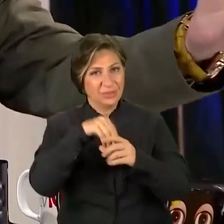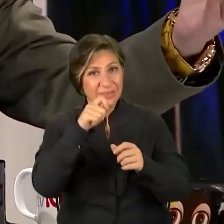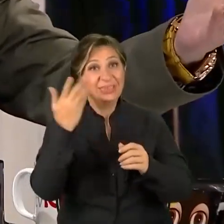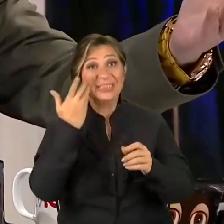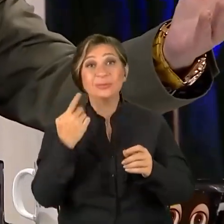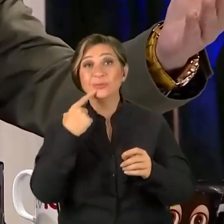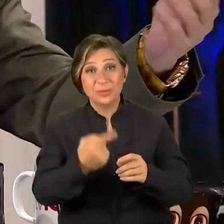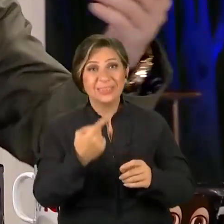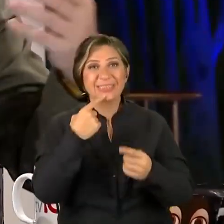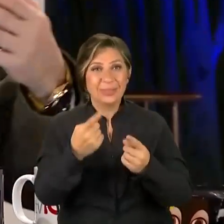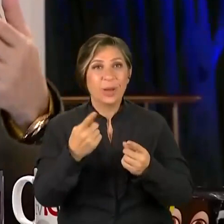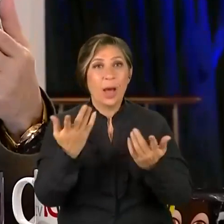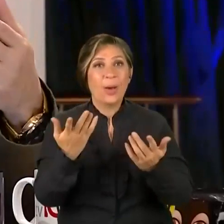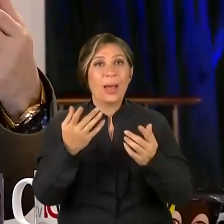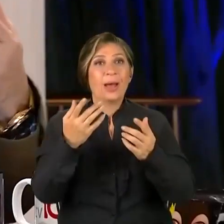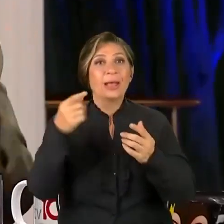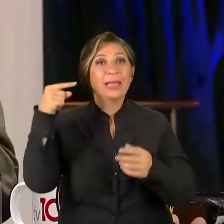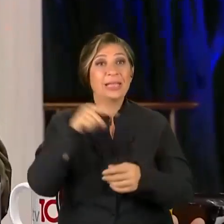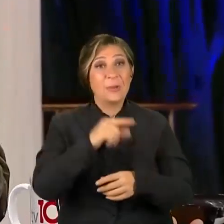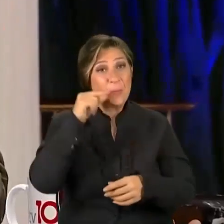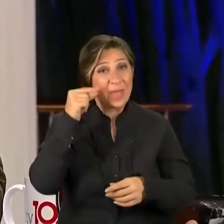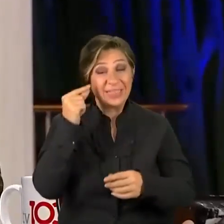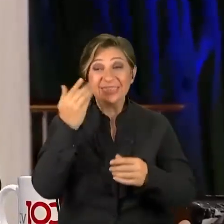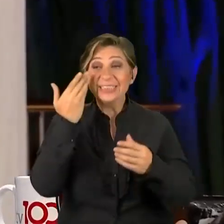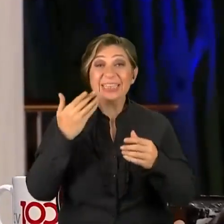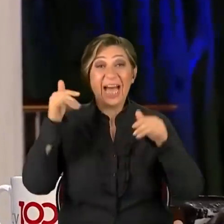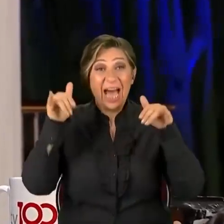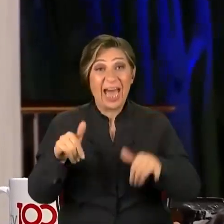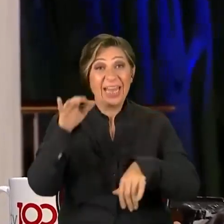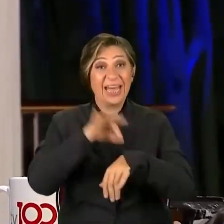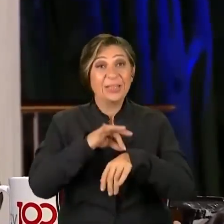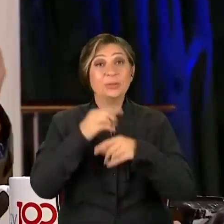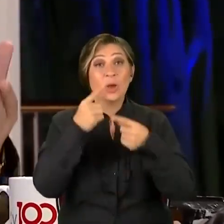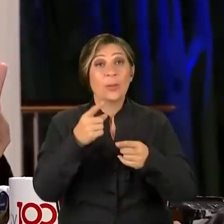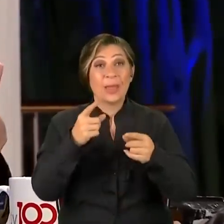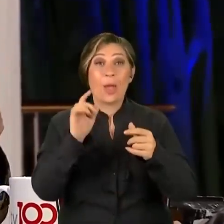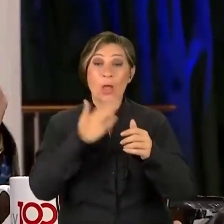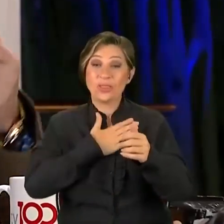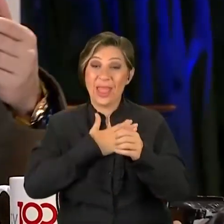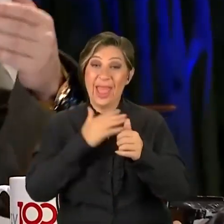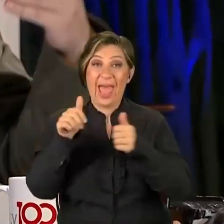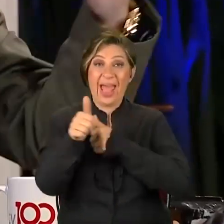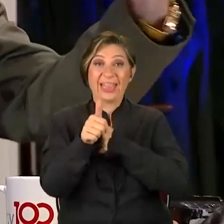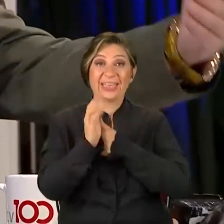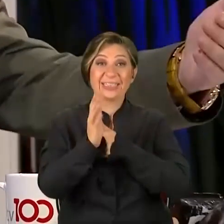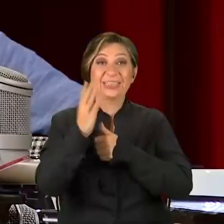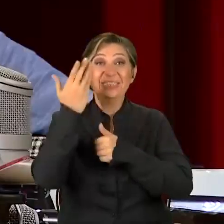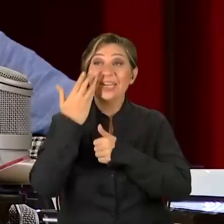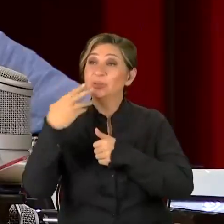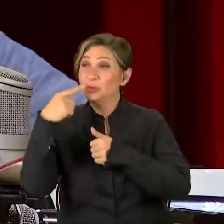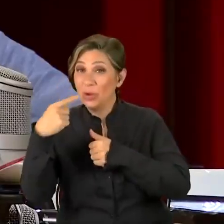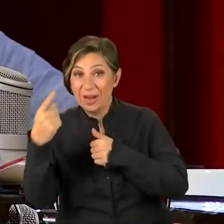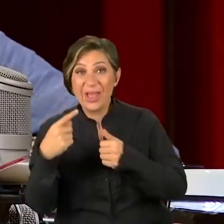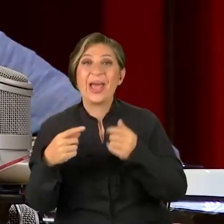yaptım onu seyircide fakat binalibey seyirciyle şu anda söylemek yerine Canon yapmayı tercih etti yani